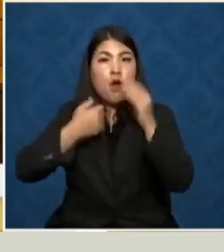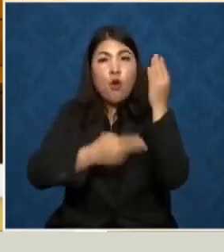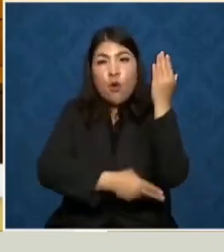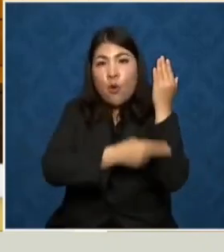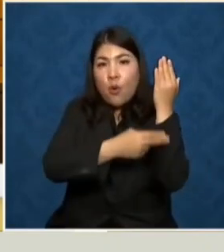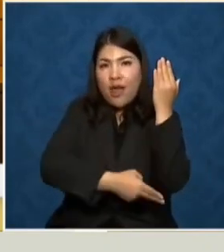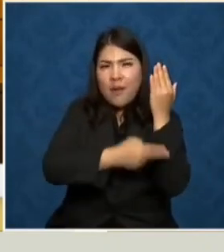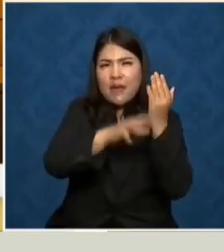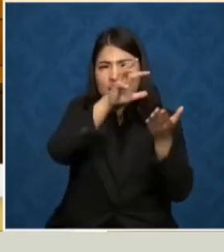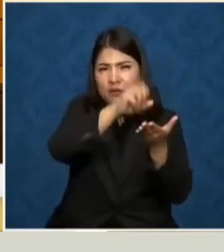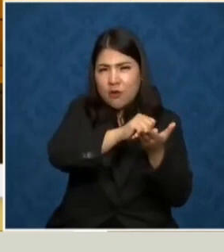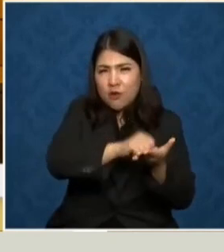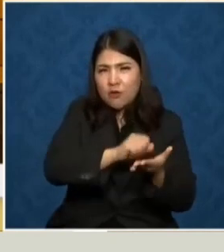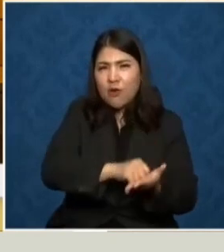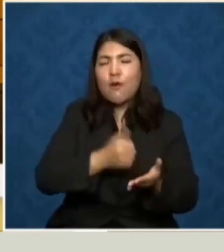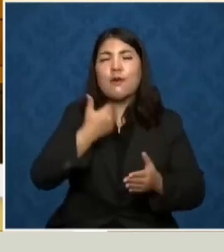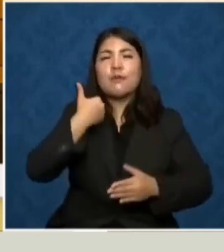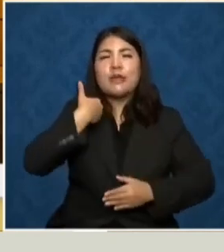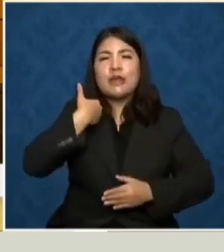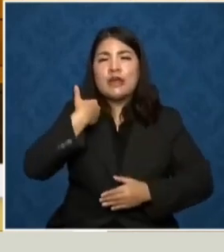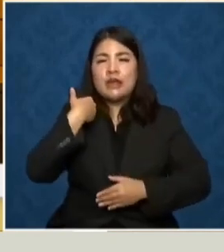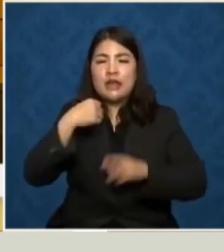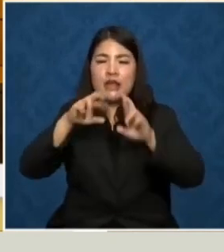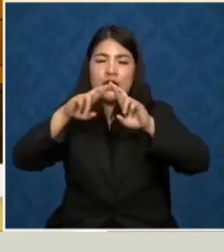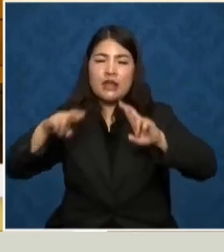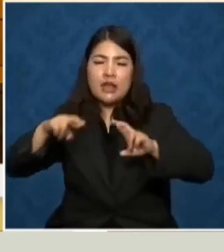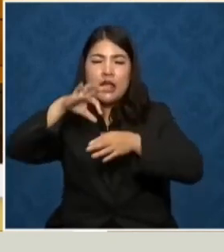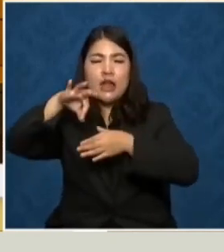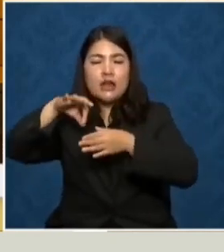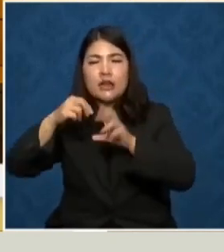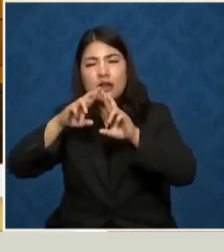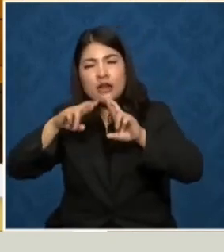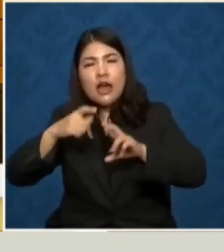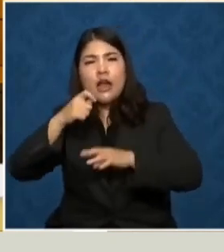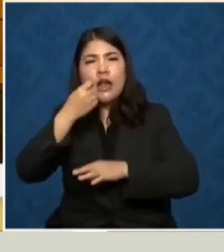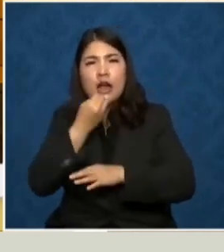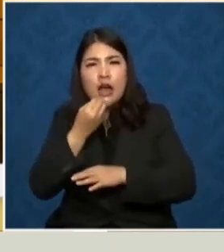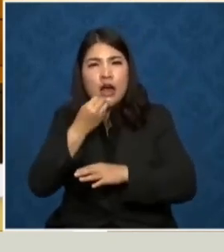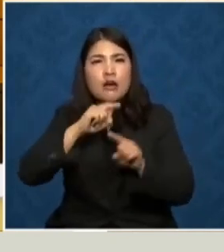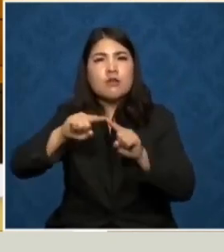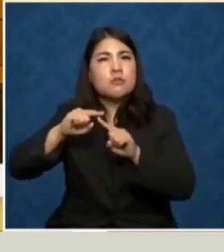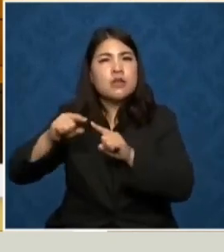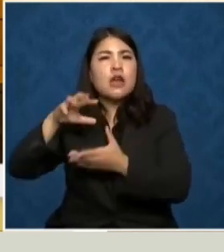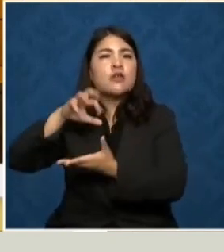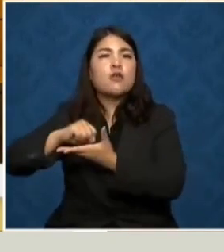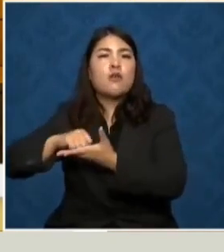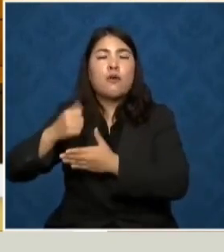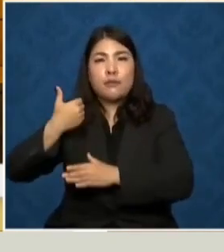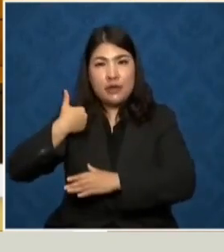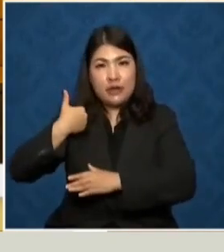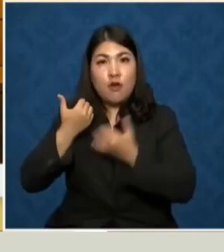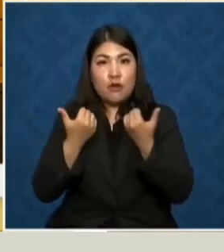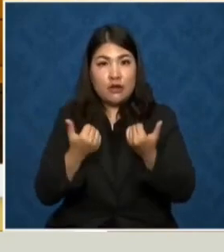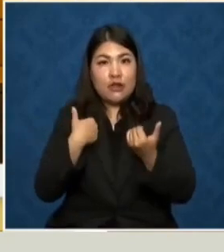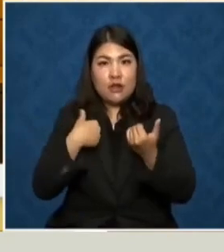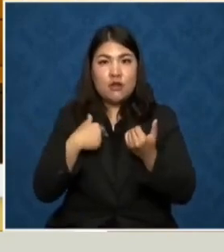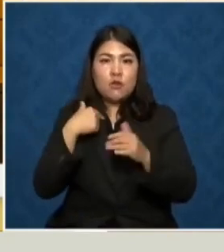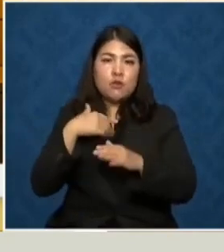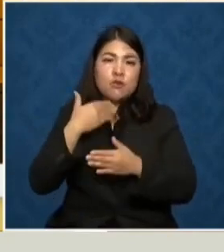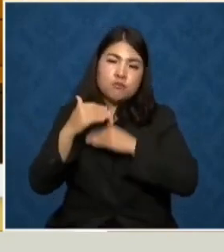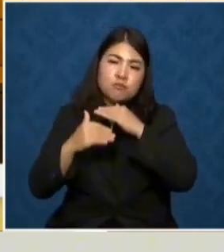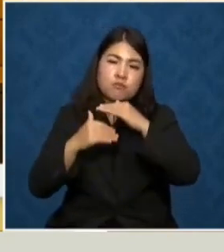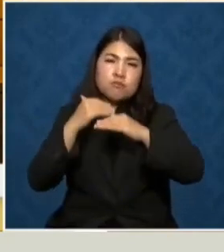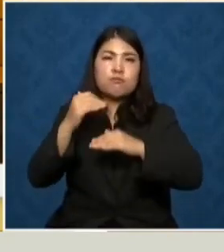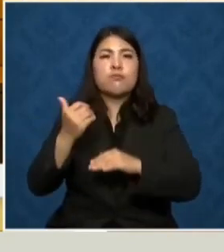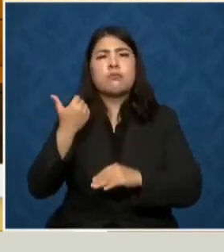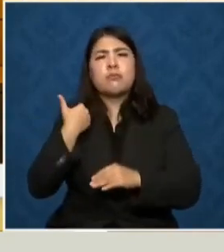าบุ๊กนะครับร้านอาหารก็มีการเข้าจองและมีการจับจ่ายใช้สอยเงินอย่างมากขึ้นนะครับแล้วประเทศต่างๆก็จะมีการยกระดับกันต่อไปนะครับท่านรั